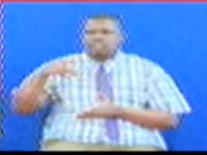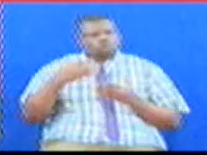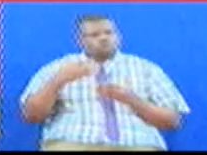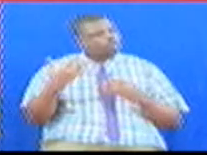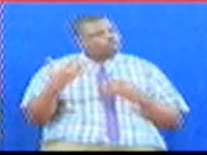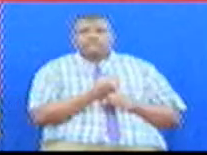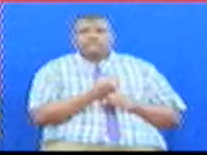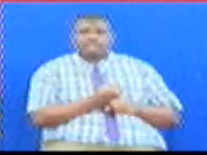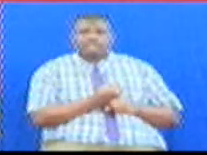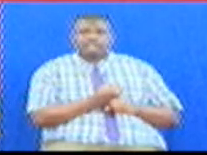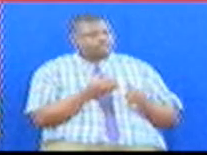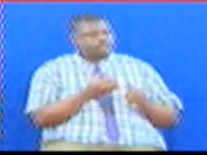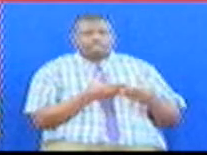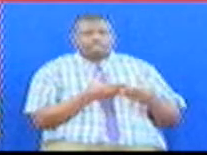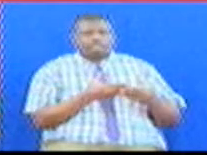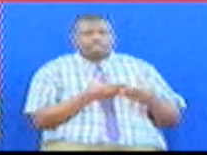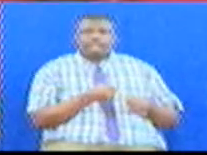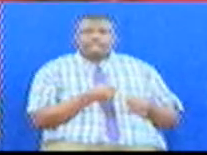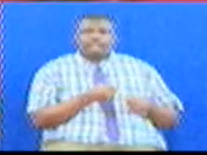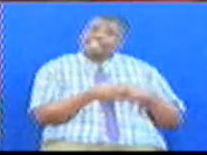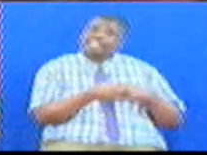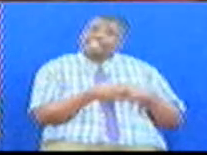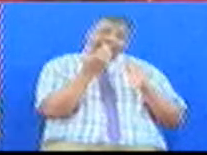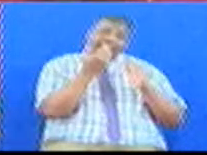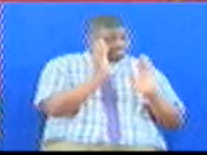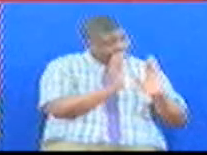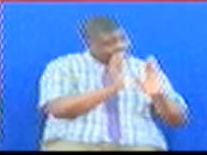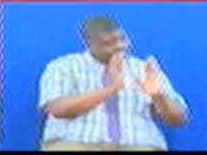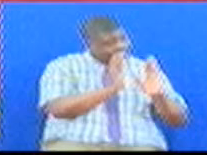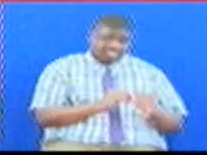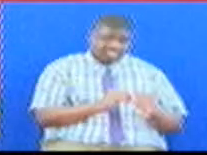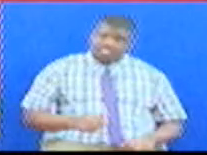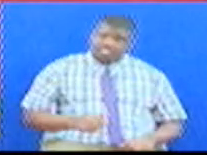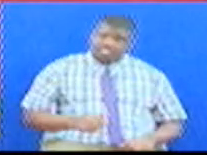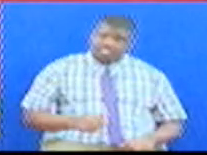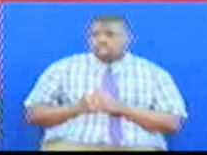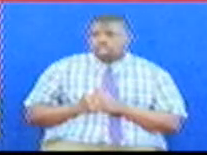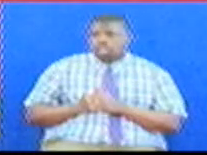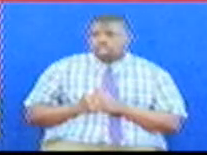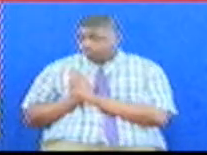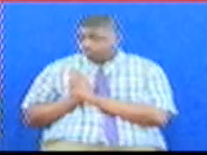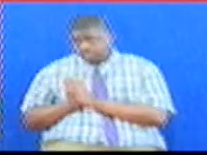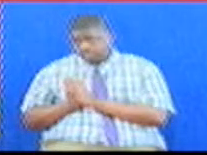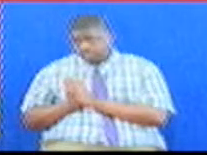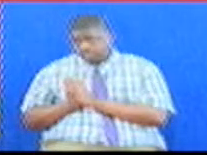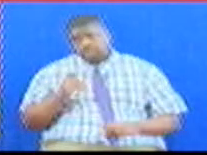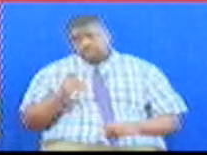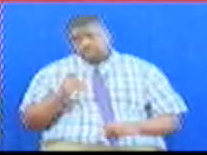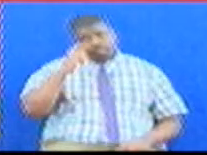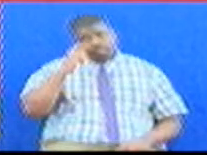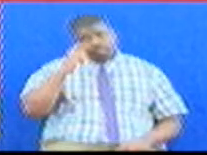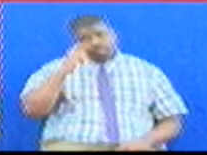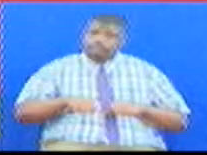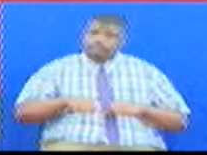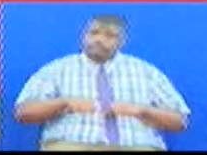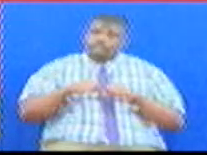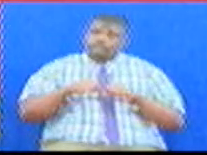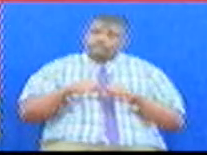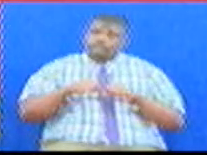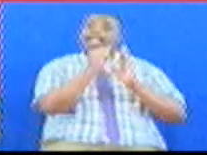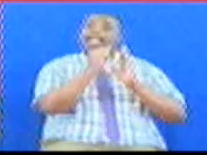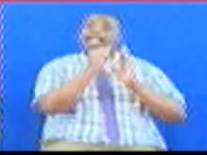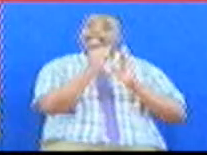na haya madhara tutaendelea kuwa nayo. Kwa hiyo mimi niombe na naamini kwa mamlaka kikanuni, kwa